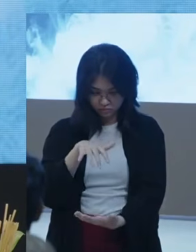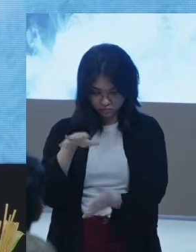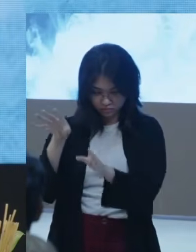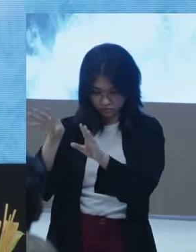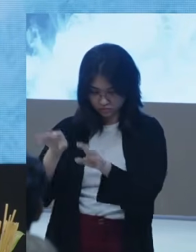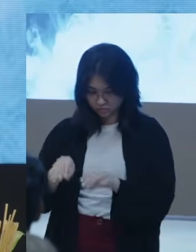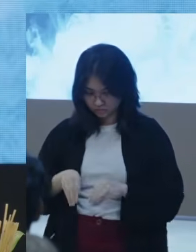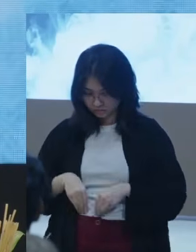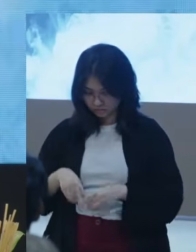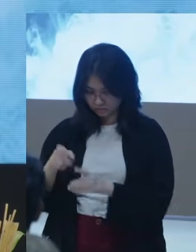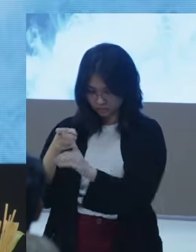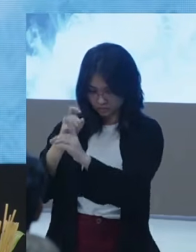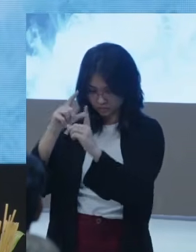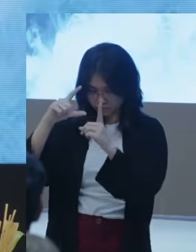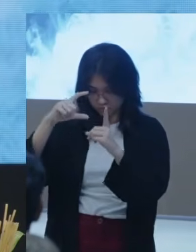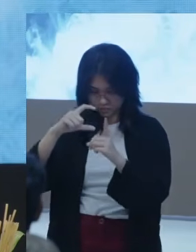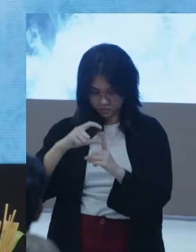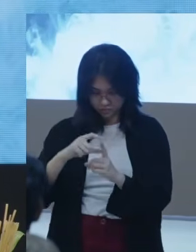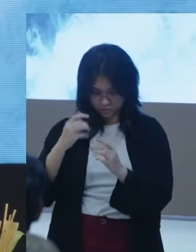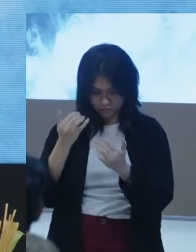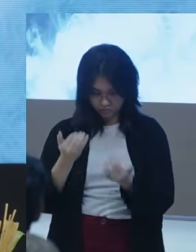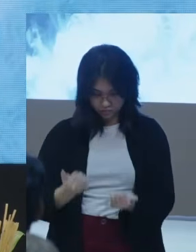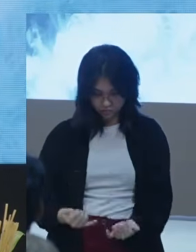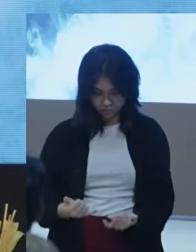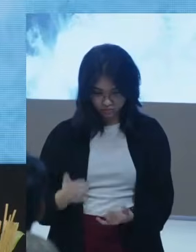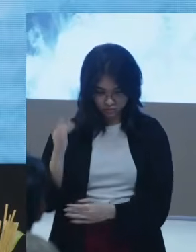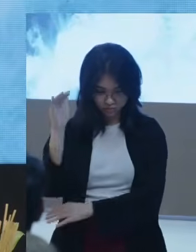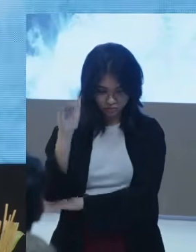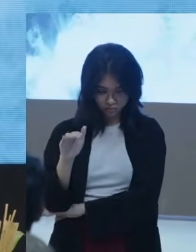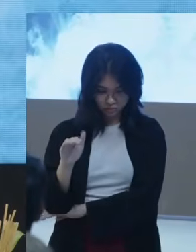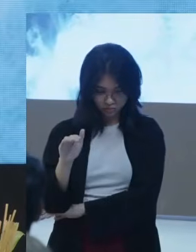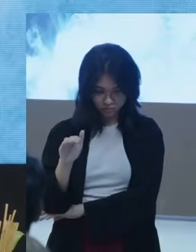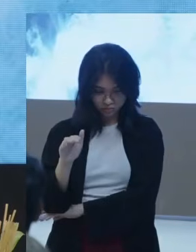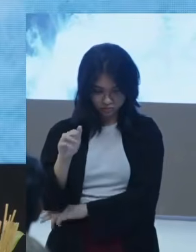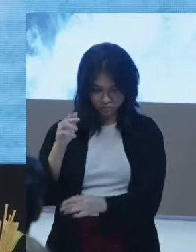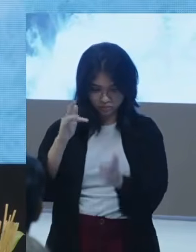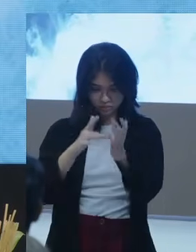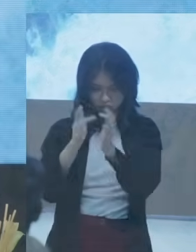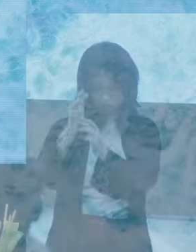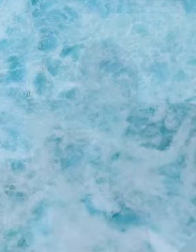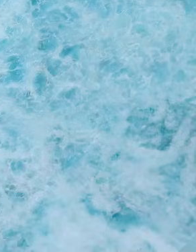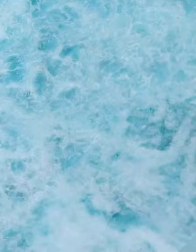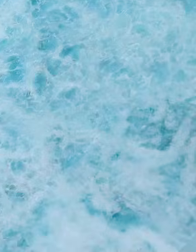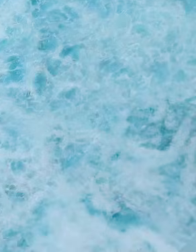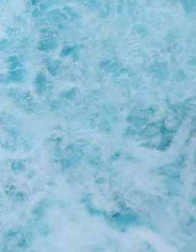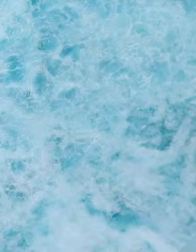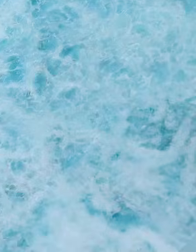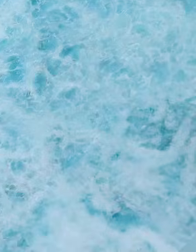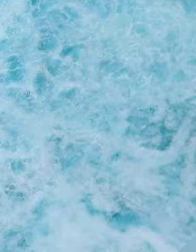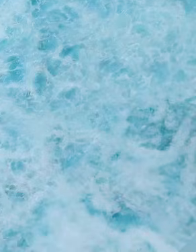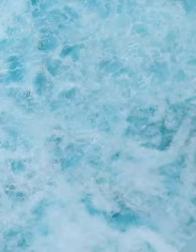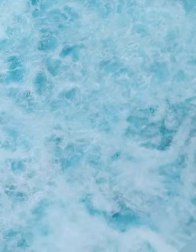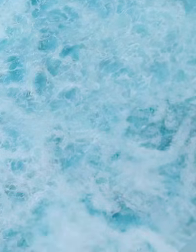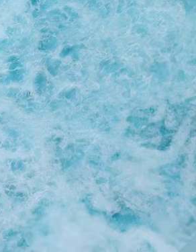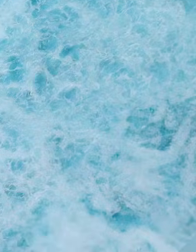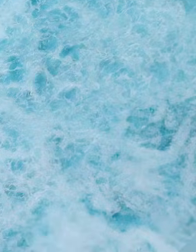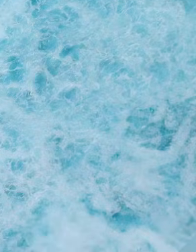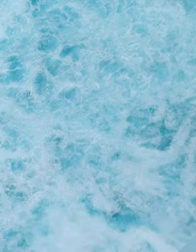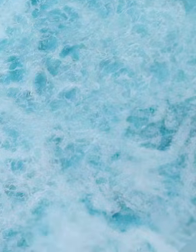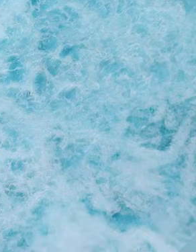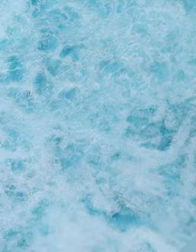mula sa iyong salita ngayong araw na ito. Sa pangalan ni Jesus. Amen. Ngayon po naman, ang